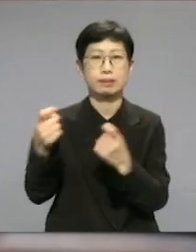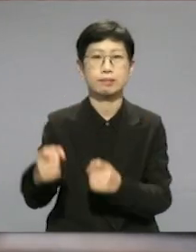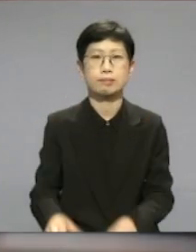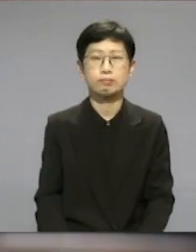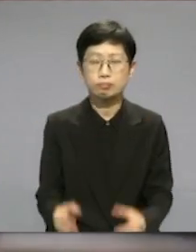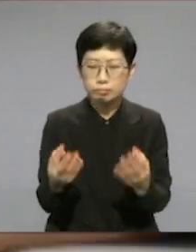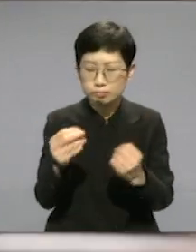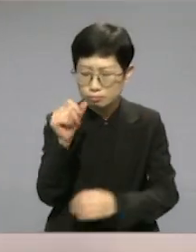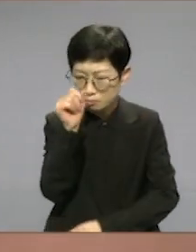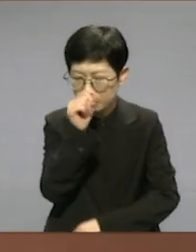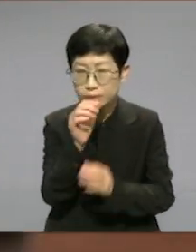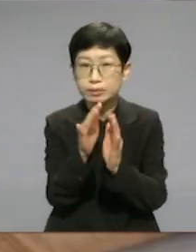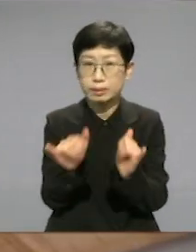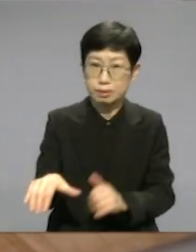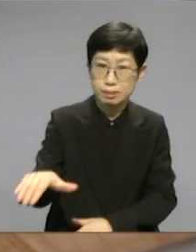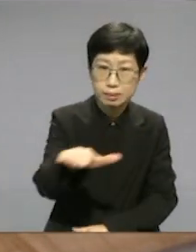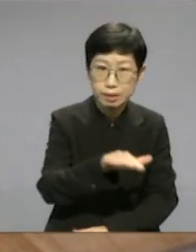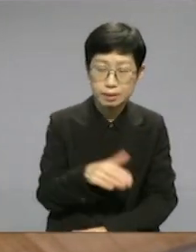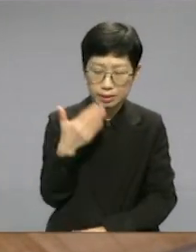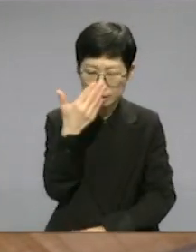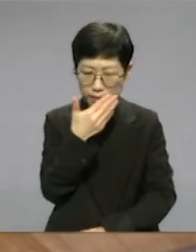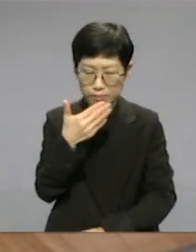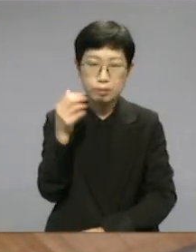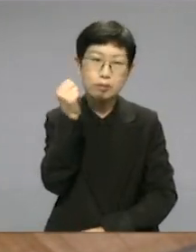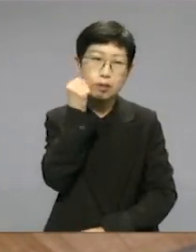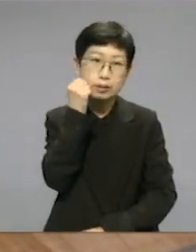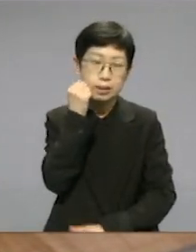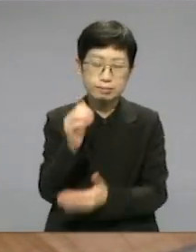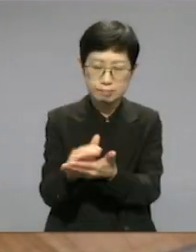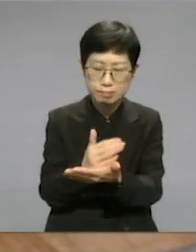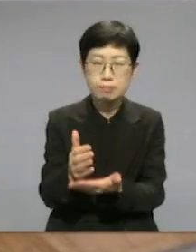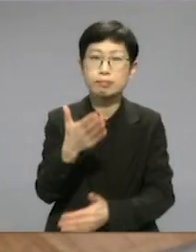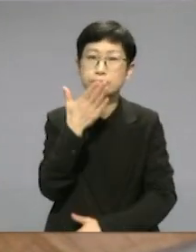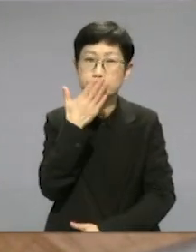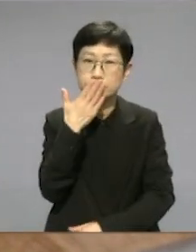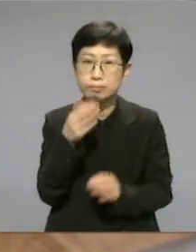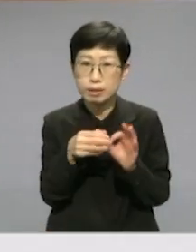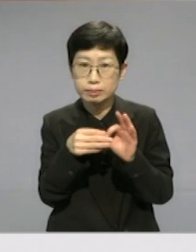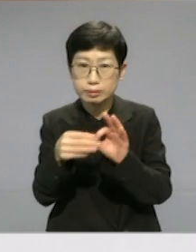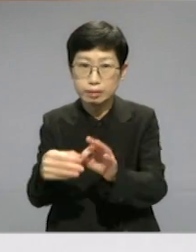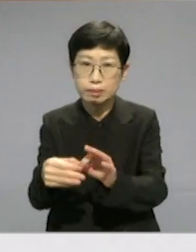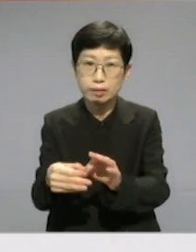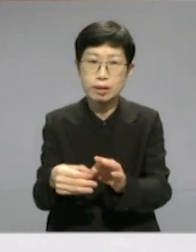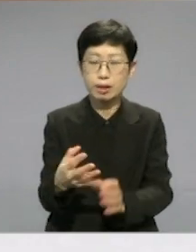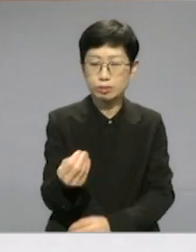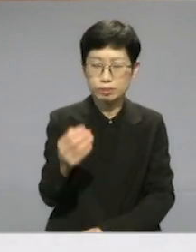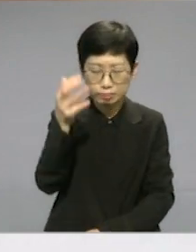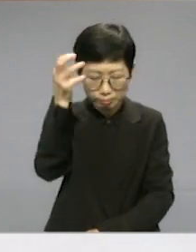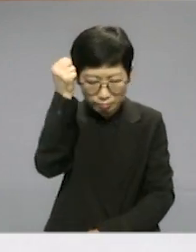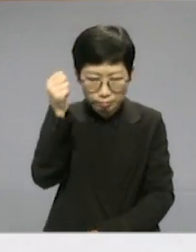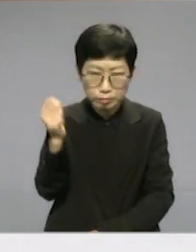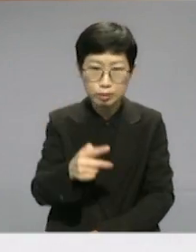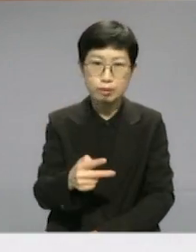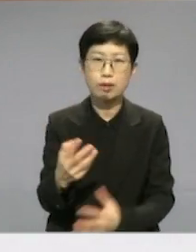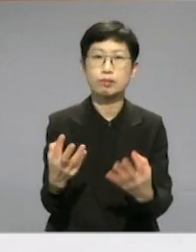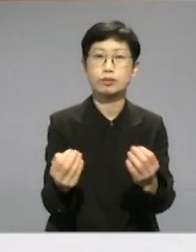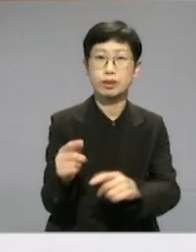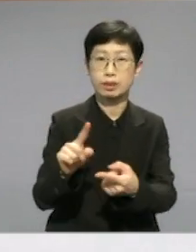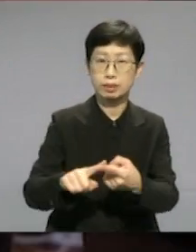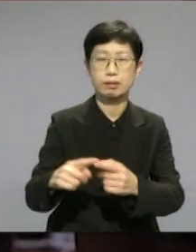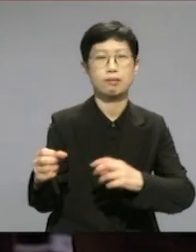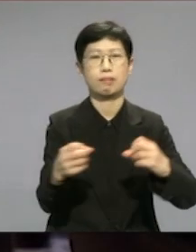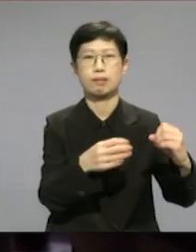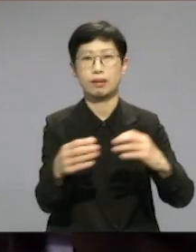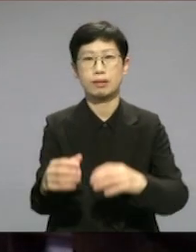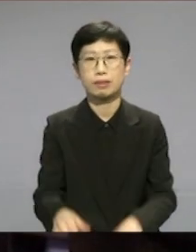수학을 좋아하는 사람들은 달콤한 파이를 한 조각씩 나눠 먹으며 원주율을 외우거나 수학 이야기를 한답니다.